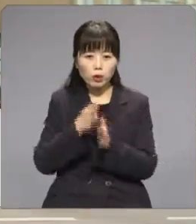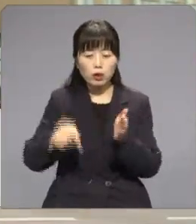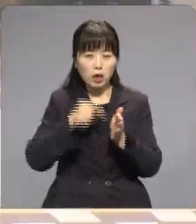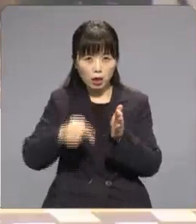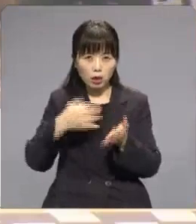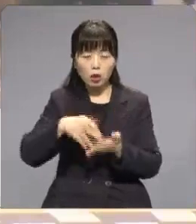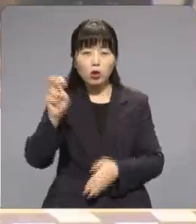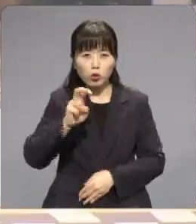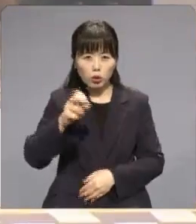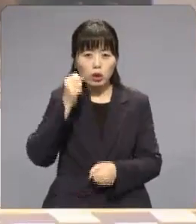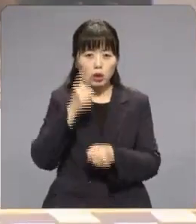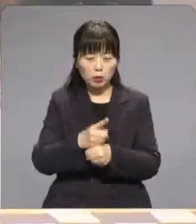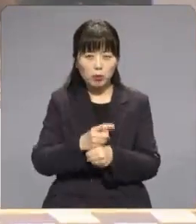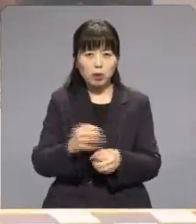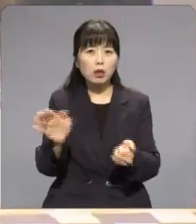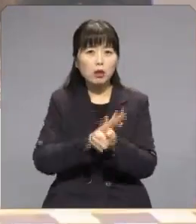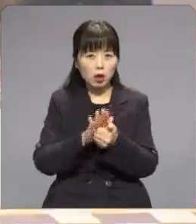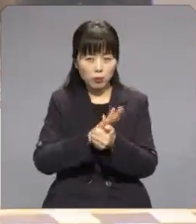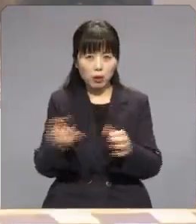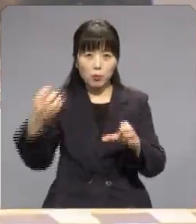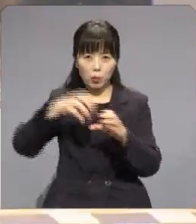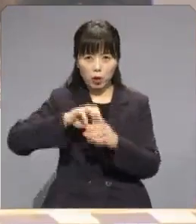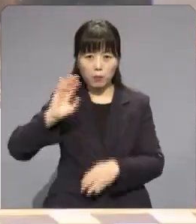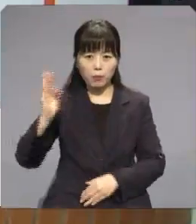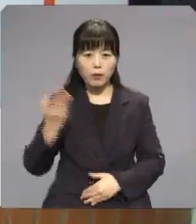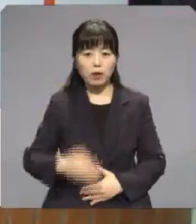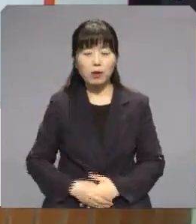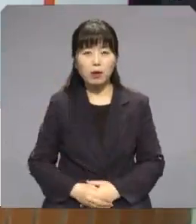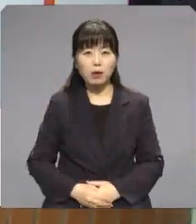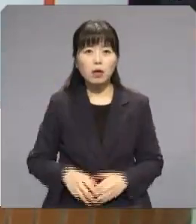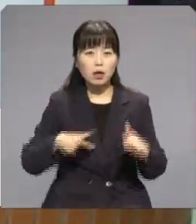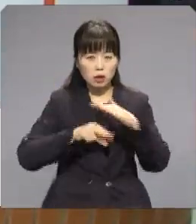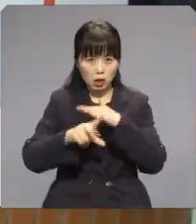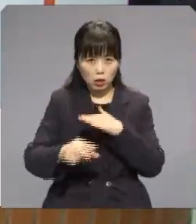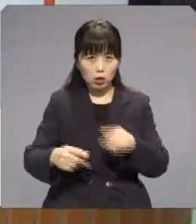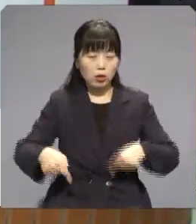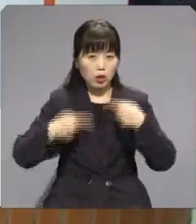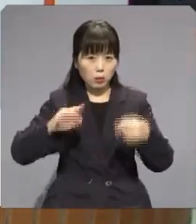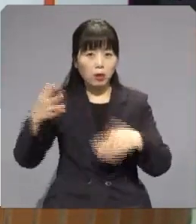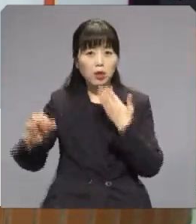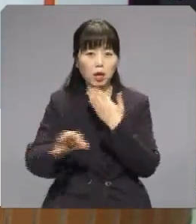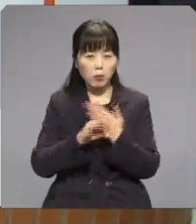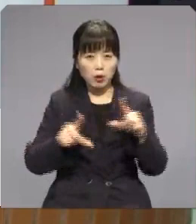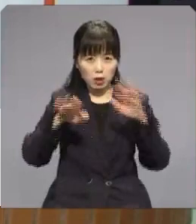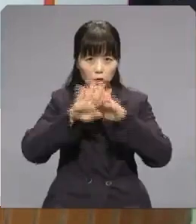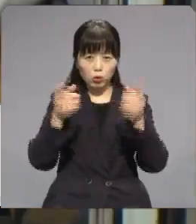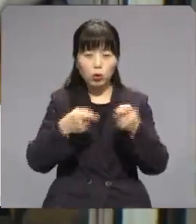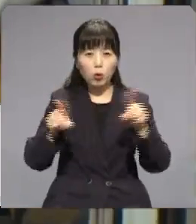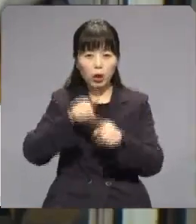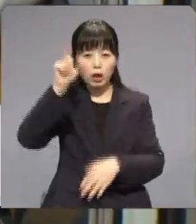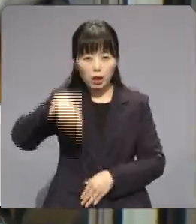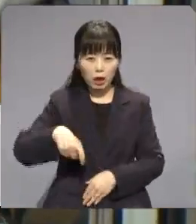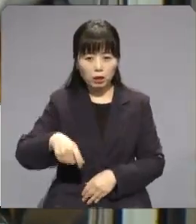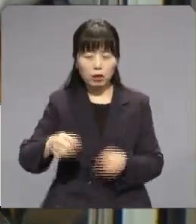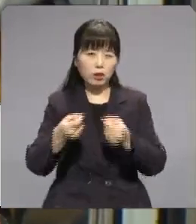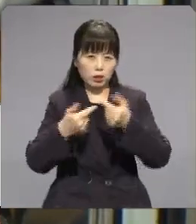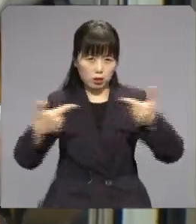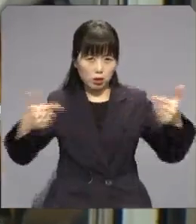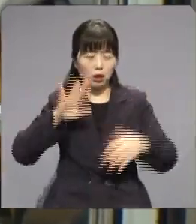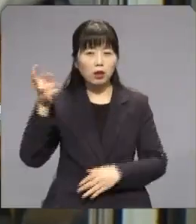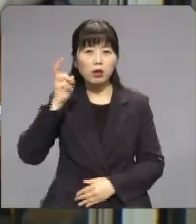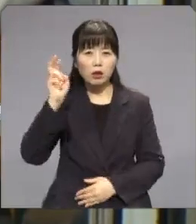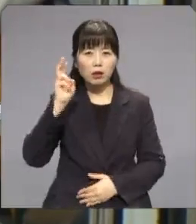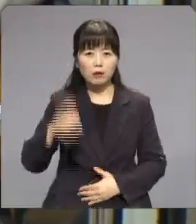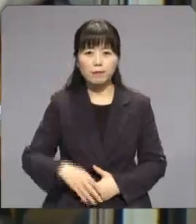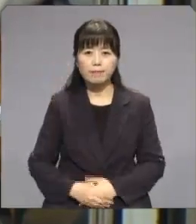20개 노선은 이미 서비스에 포함돼 있습니다. 지하철까지 참여하면 기후동행카드 이용자가 크게 늘어날